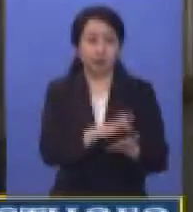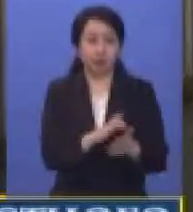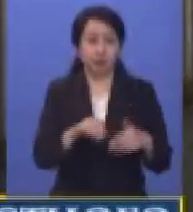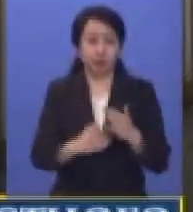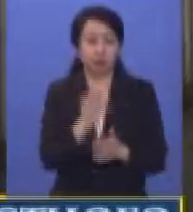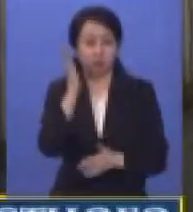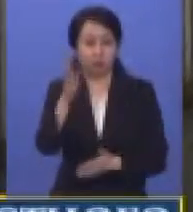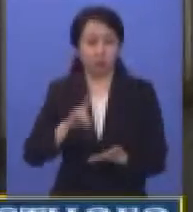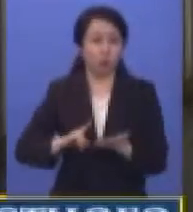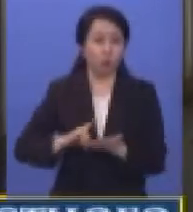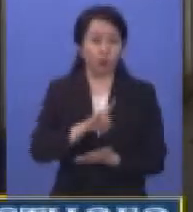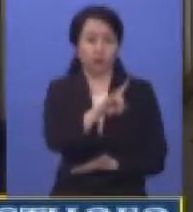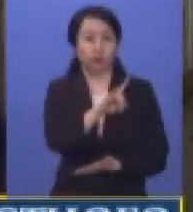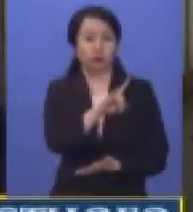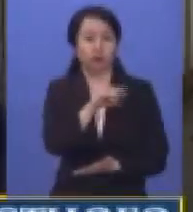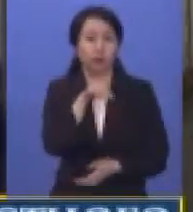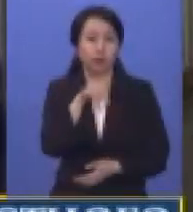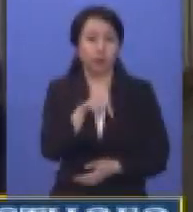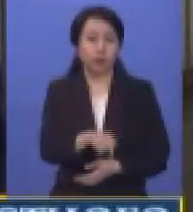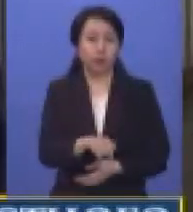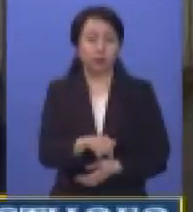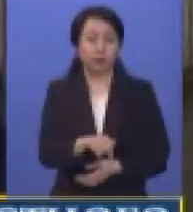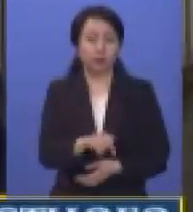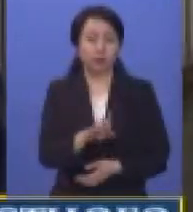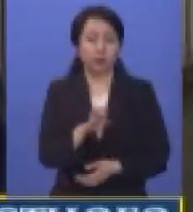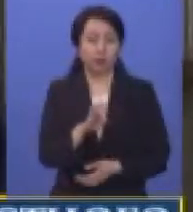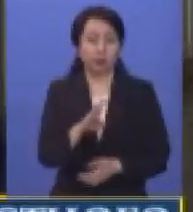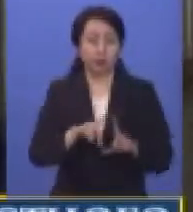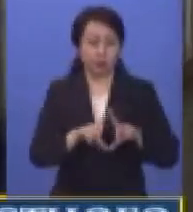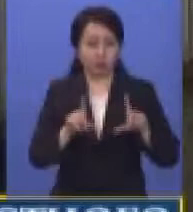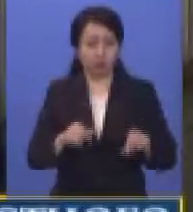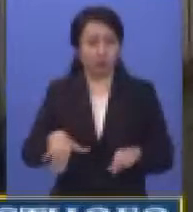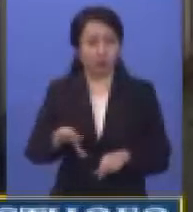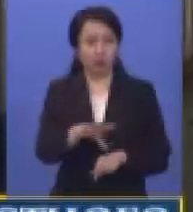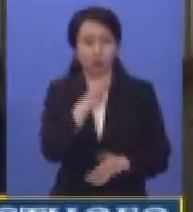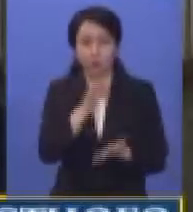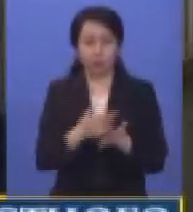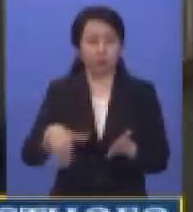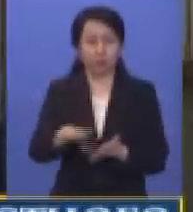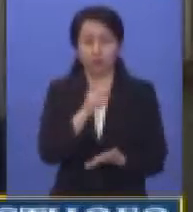дальше. То есть это должна быть мощная нефтебаза, отвечающая всем требованиям